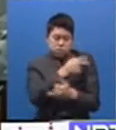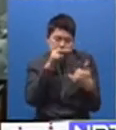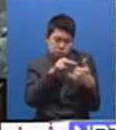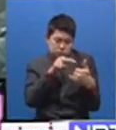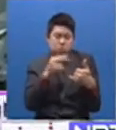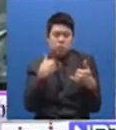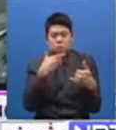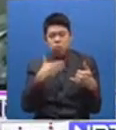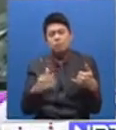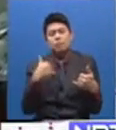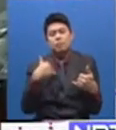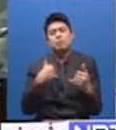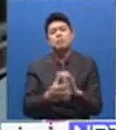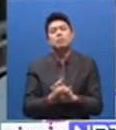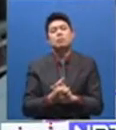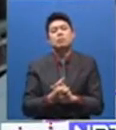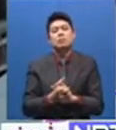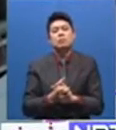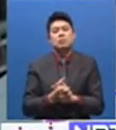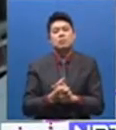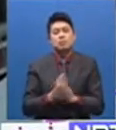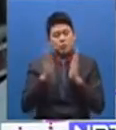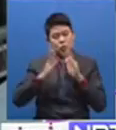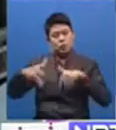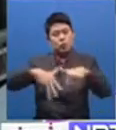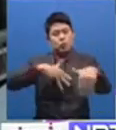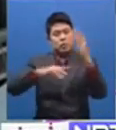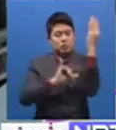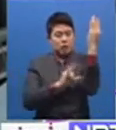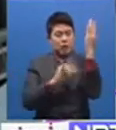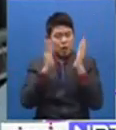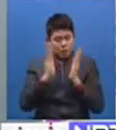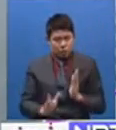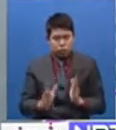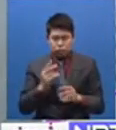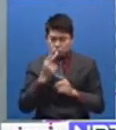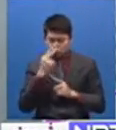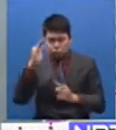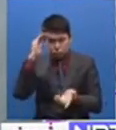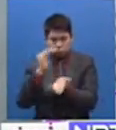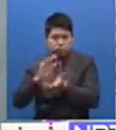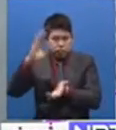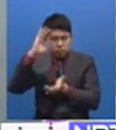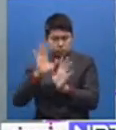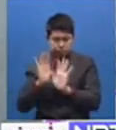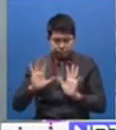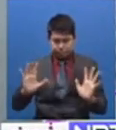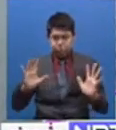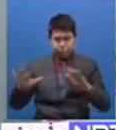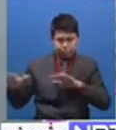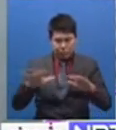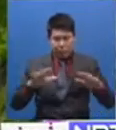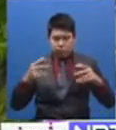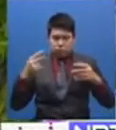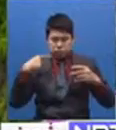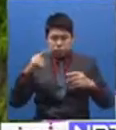อย่างใกล้ชิดส่วนการดูแลรักษาความปลอดภัยประชาชนในพื้นที่จังหวัดเจลาเจ้าหน้าที่ยังตึงกำลังอย่างเข้มงวดนะครับทั้งเจ้าหน้า